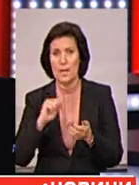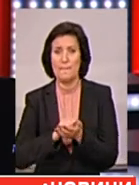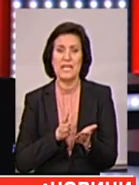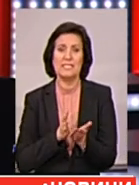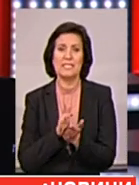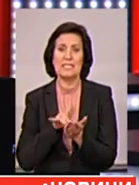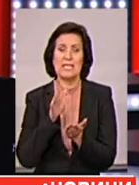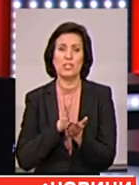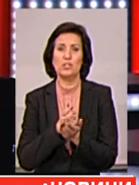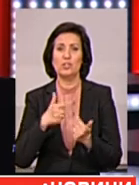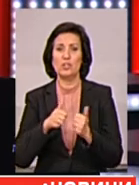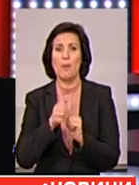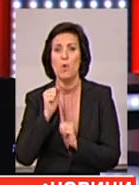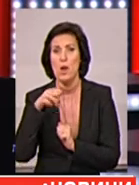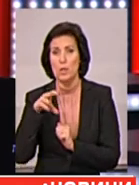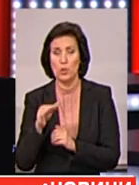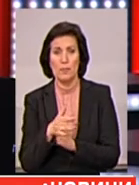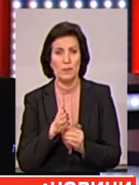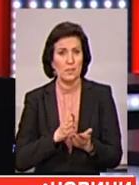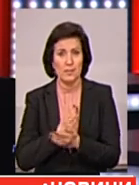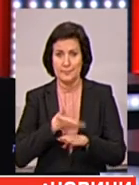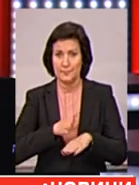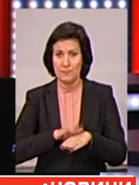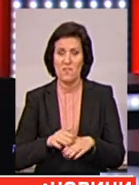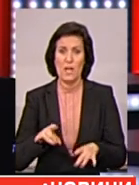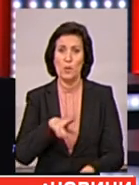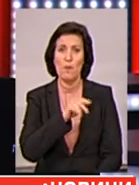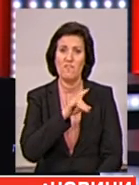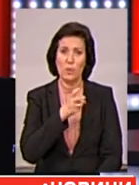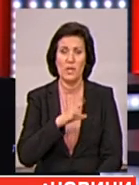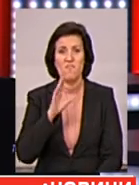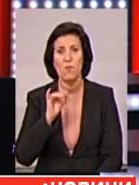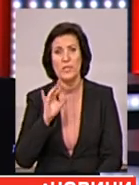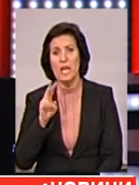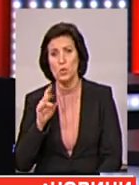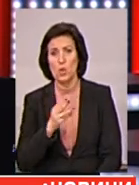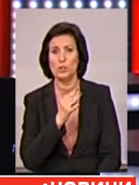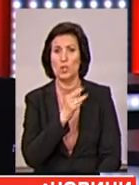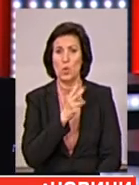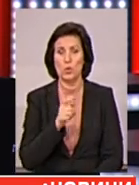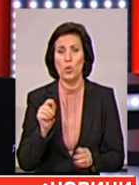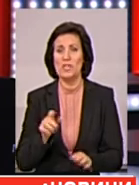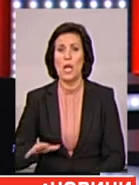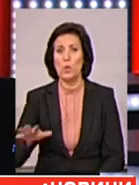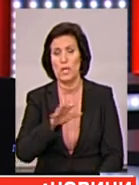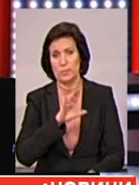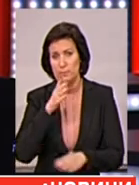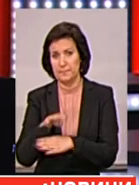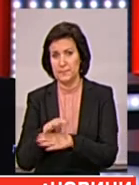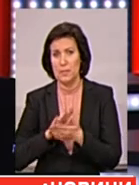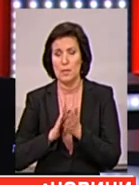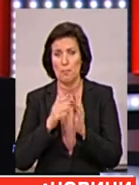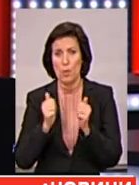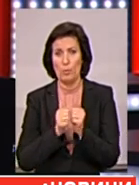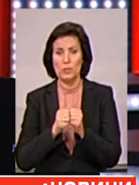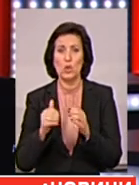прес-центр штабу АТО. На Маріупольському напрямку гаряче в районі Павлополя, Водяного та Широкиного на Луганщині противник обстріляв позиції